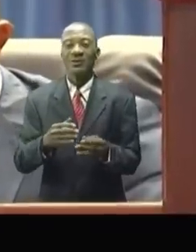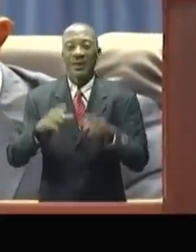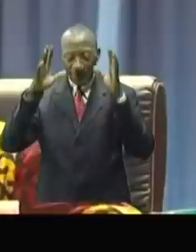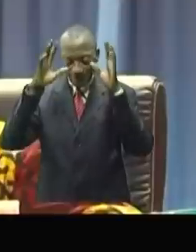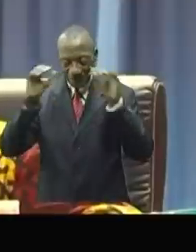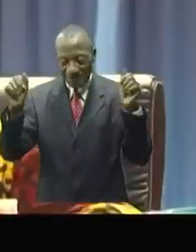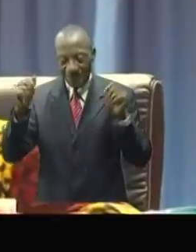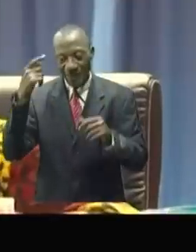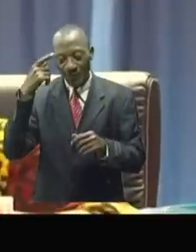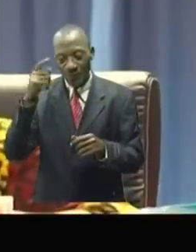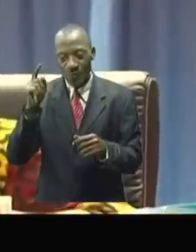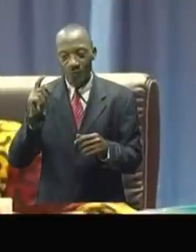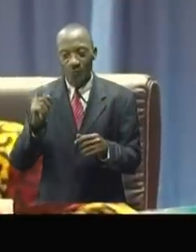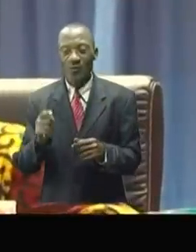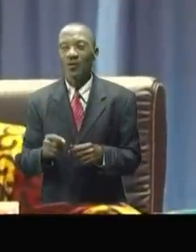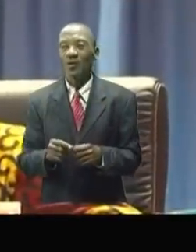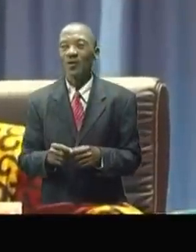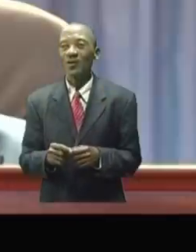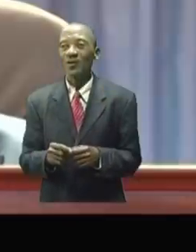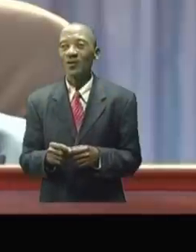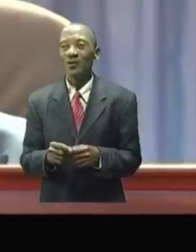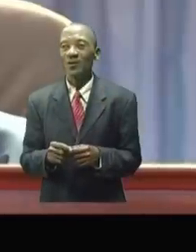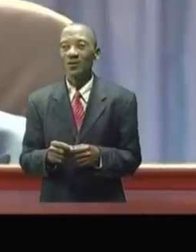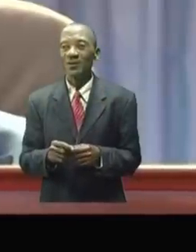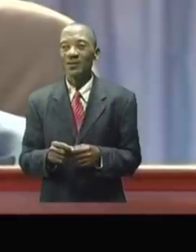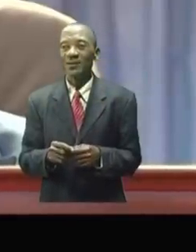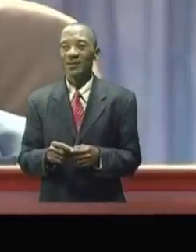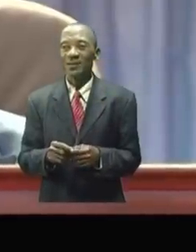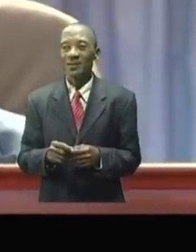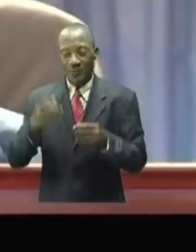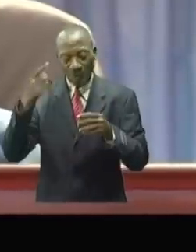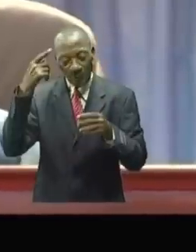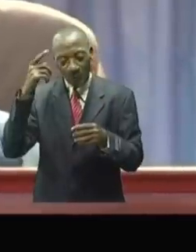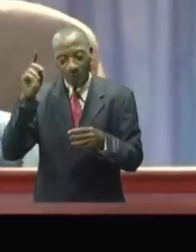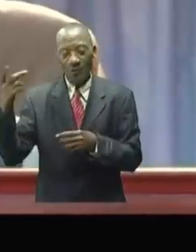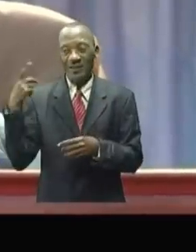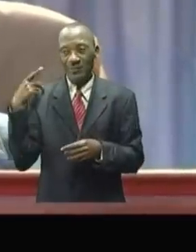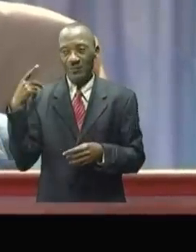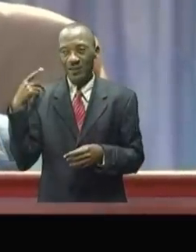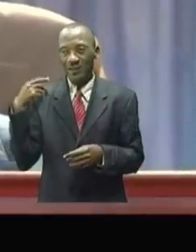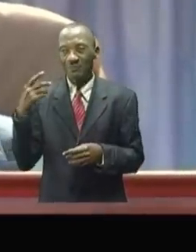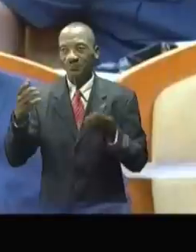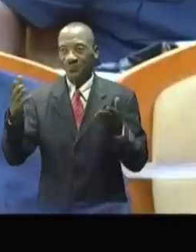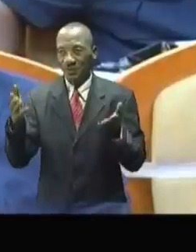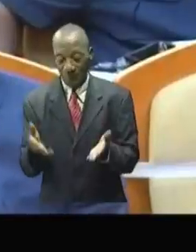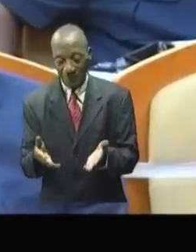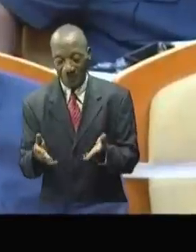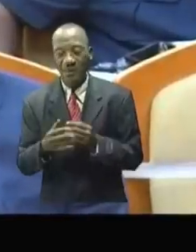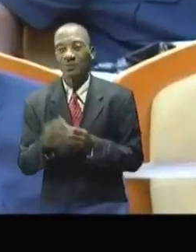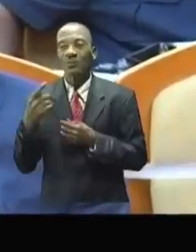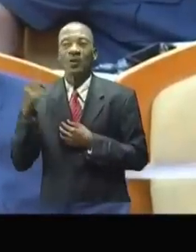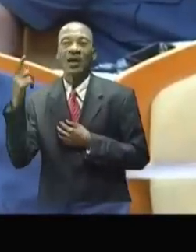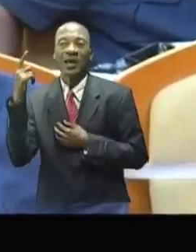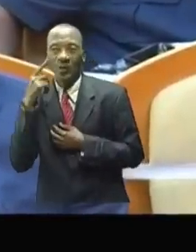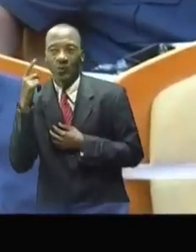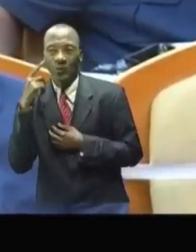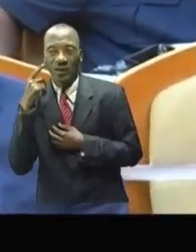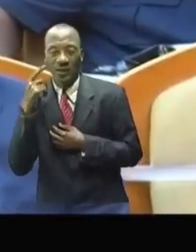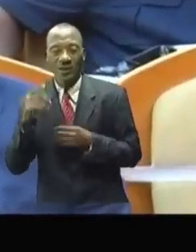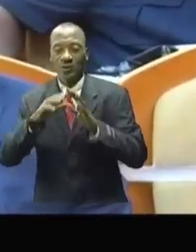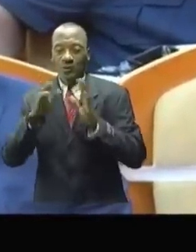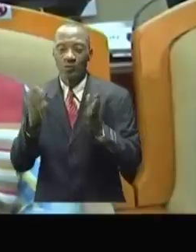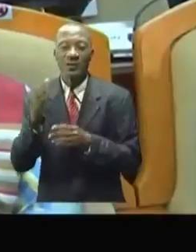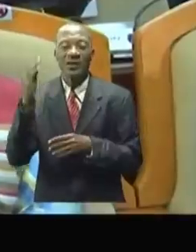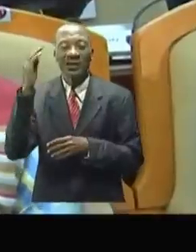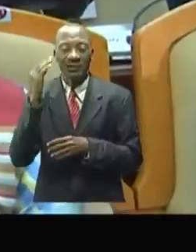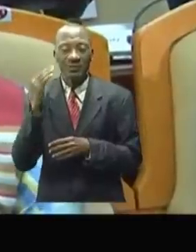que l'habilitation est accordée par une loi votée conformément à l'article 125 alinéa 2 de la Constitution.